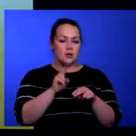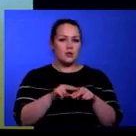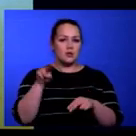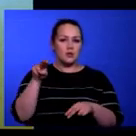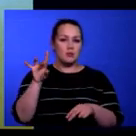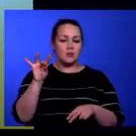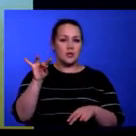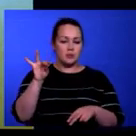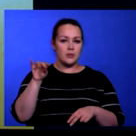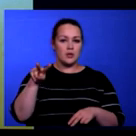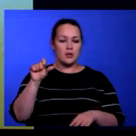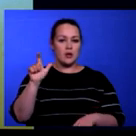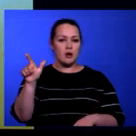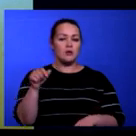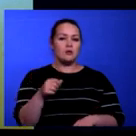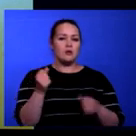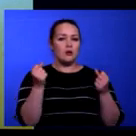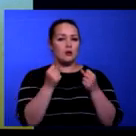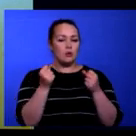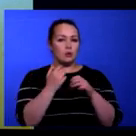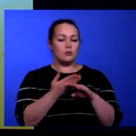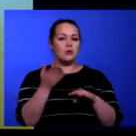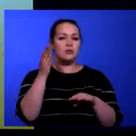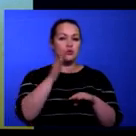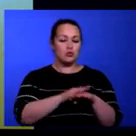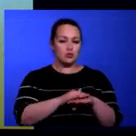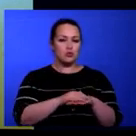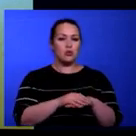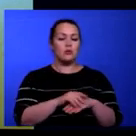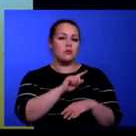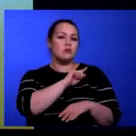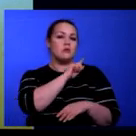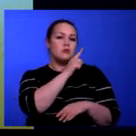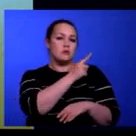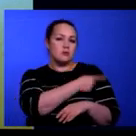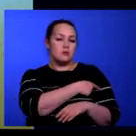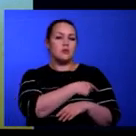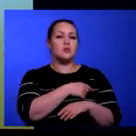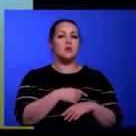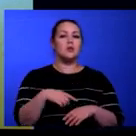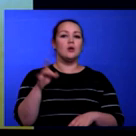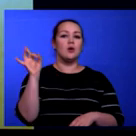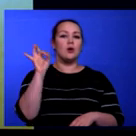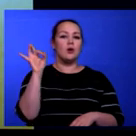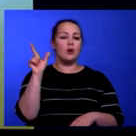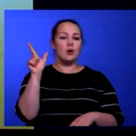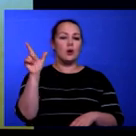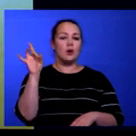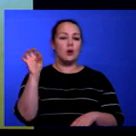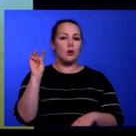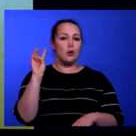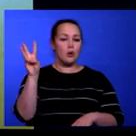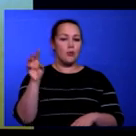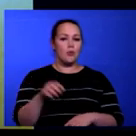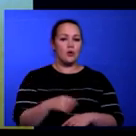холодный тяжелые сильные раскаты грома сейчас